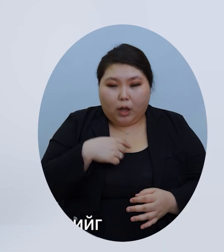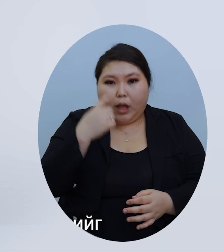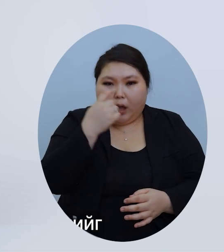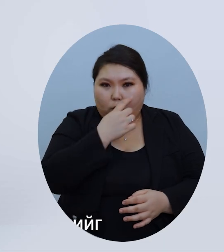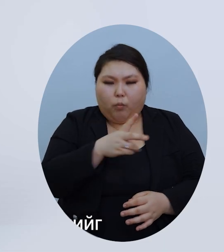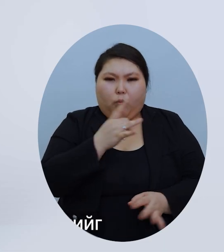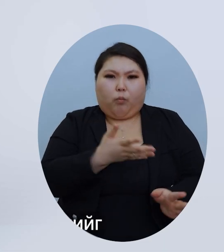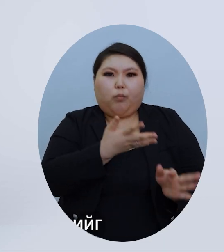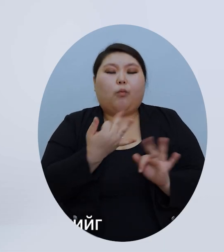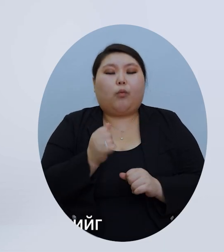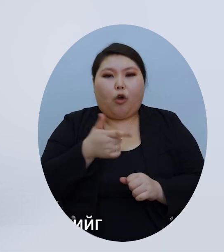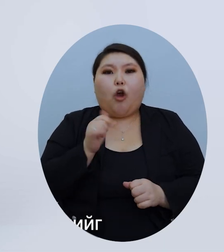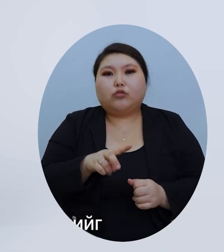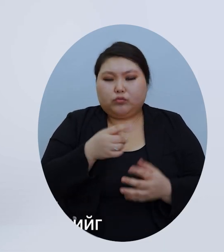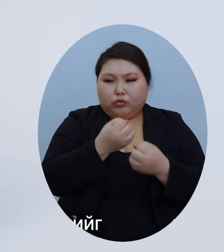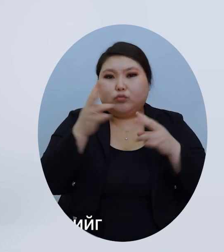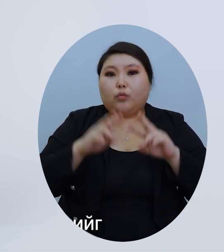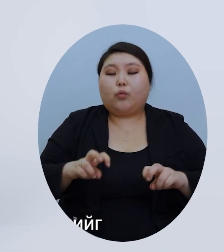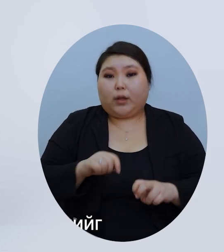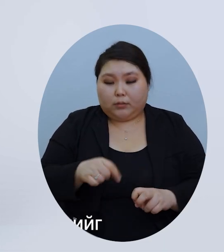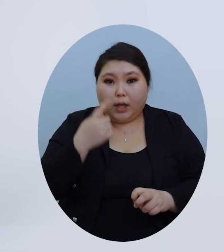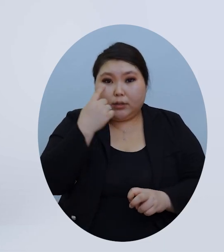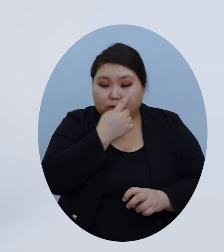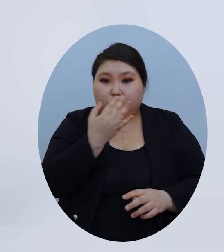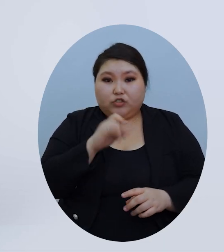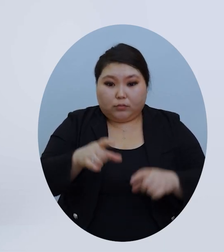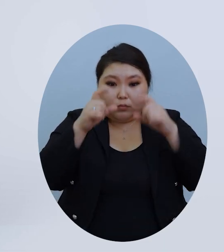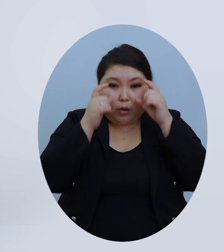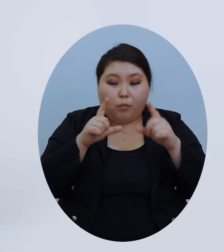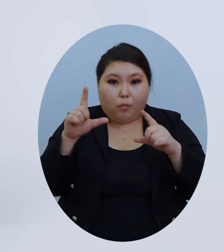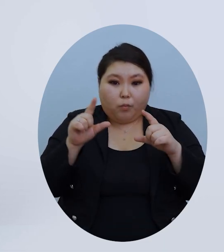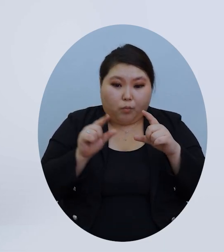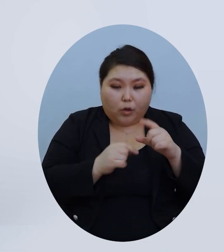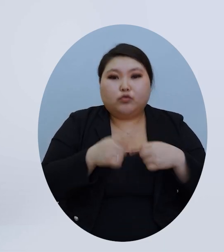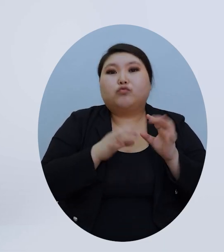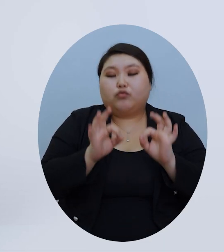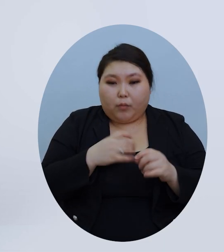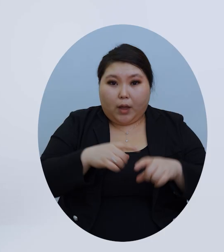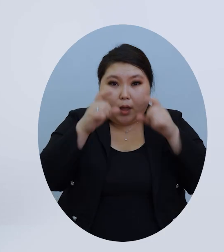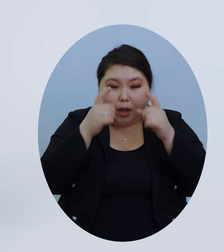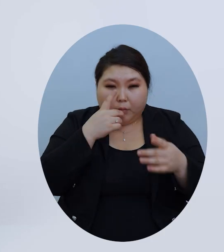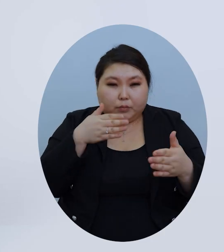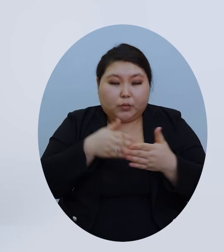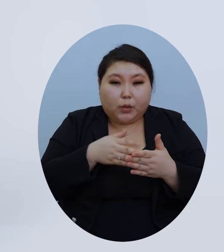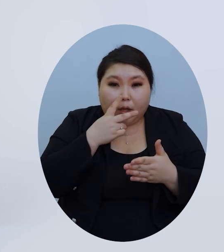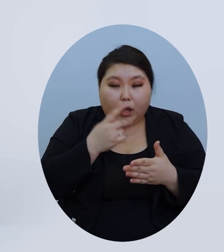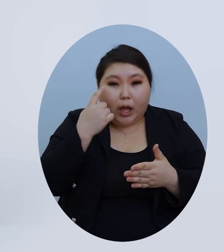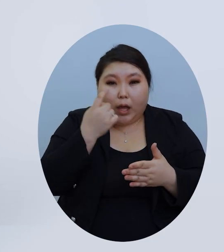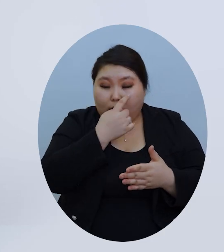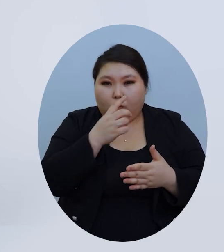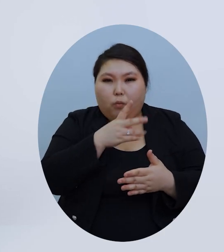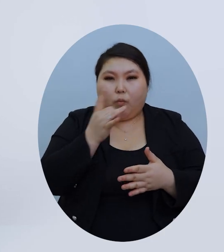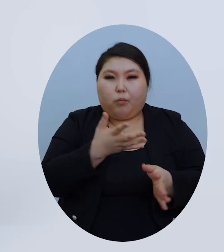байдаг. Харааны шилийг бууруулж зөөлөх нь зөв. Харааны шилийг яг тулгаад зөөлгчвөл хараа улам мууддаг, нүд ядардаг учраас